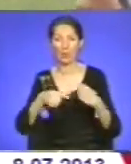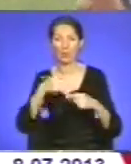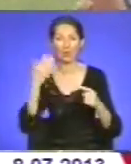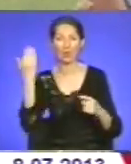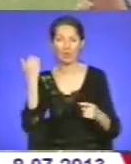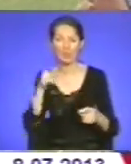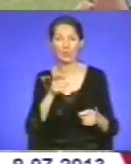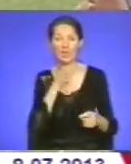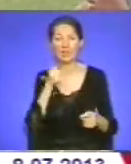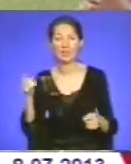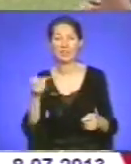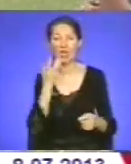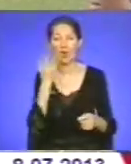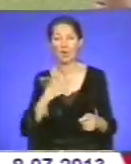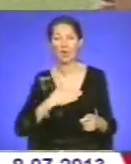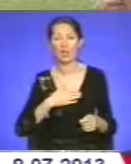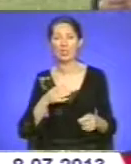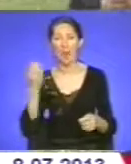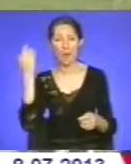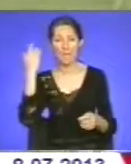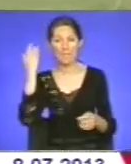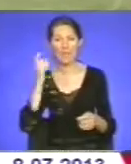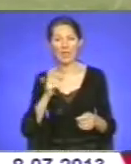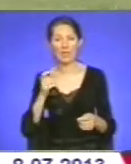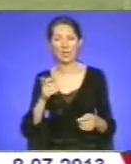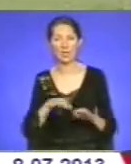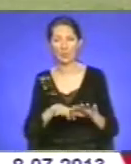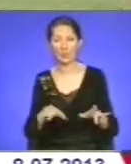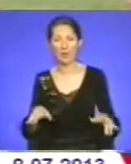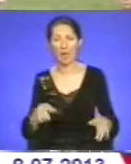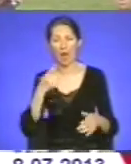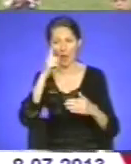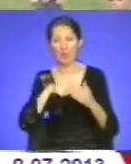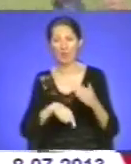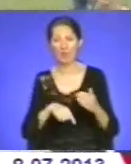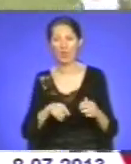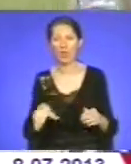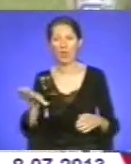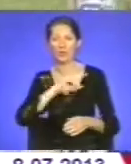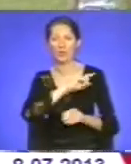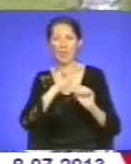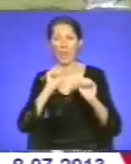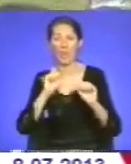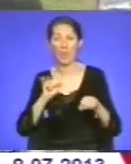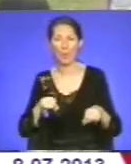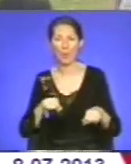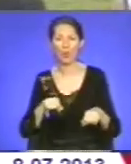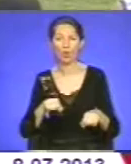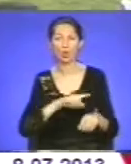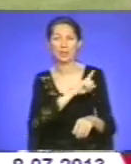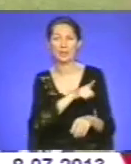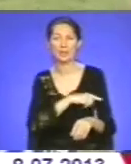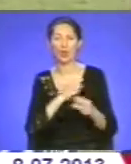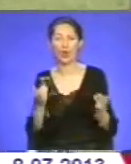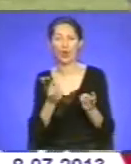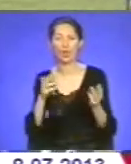у всемогутню силу води і полум'я. Це ваш хлопець? Так, це мій хлопець. Кажучи на Івана Купайла, ті, що мають вже